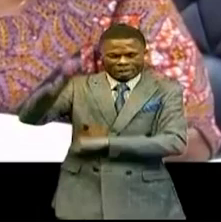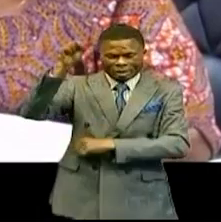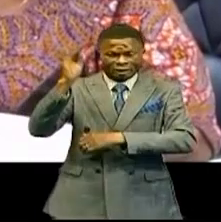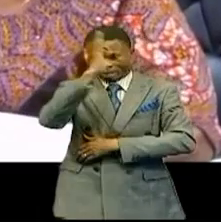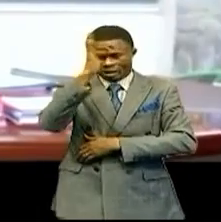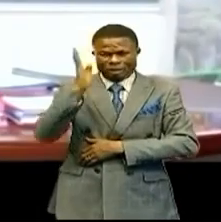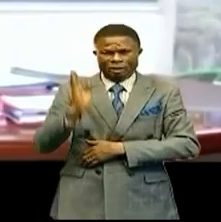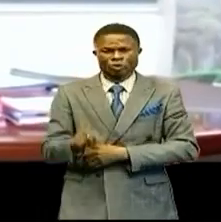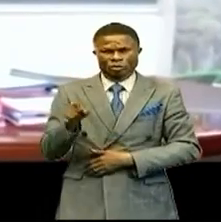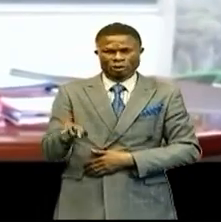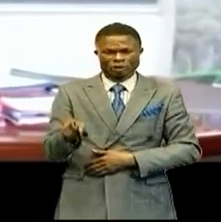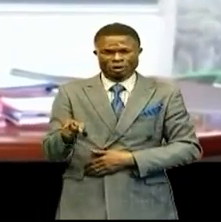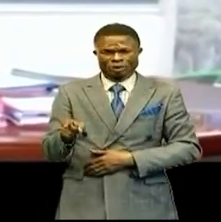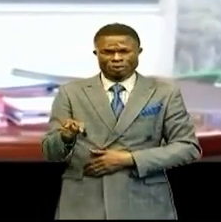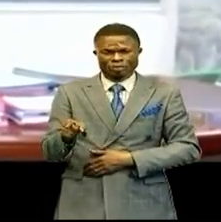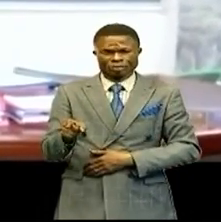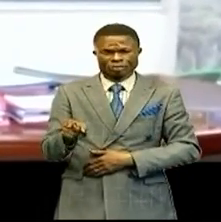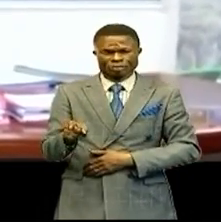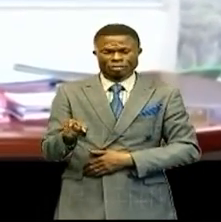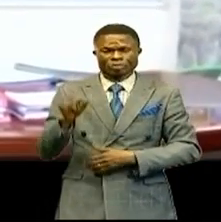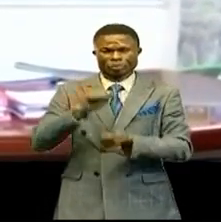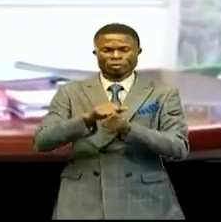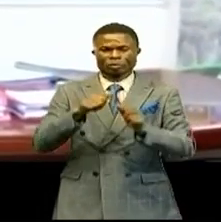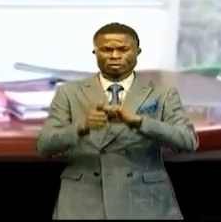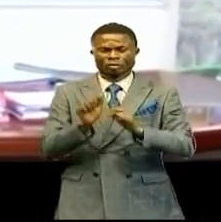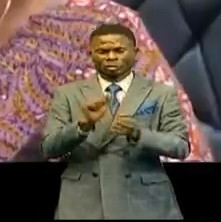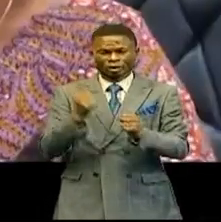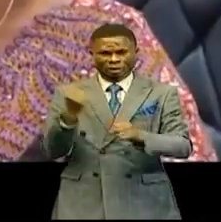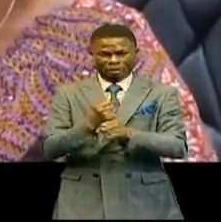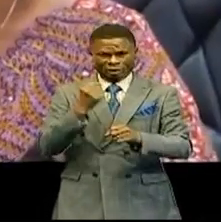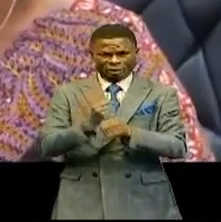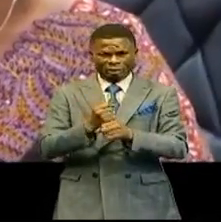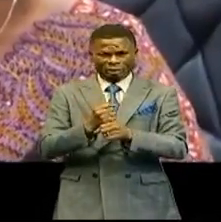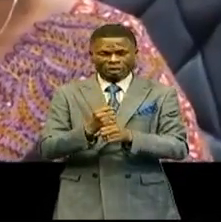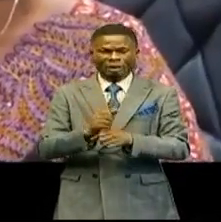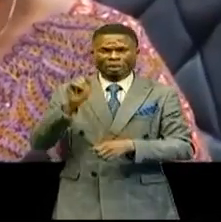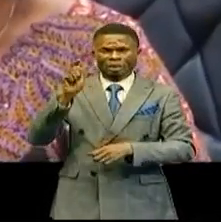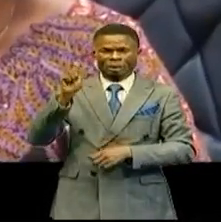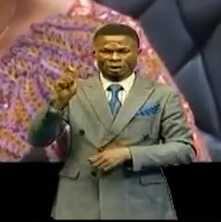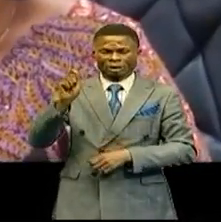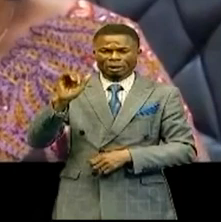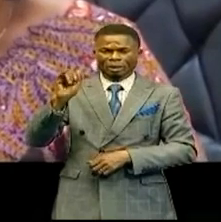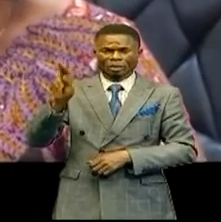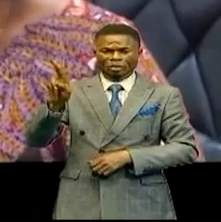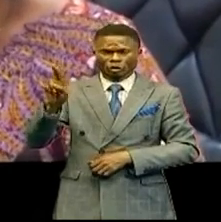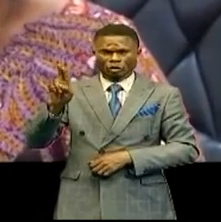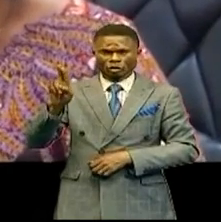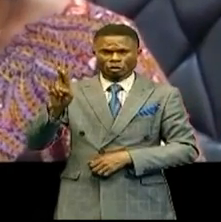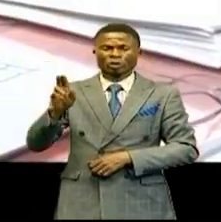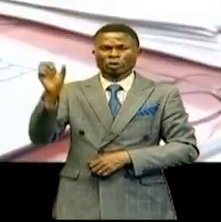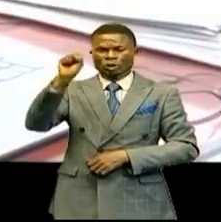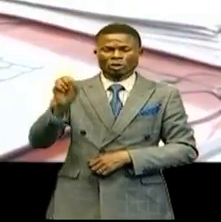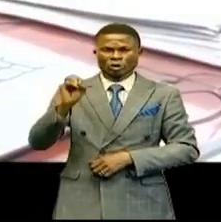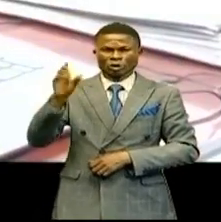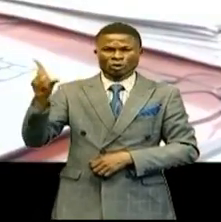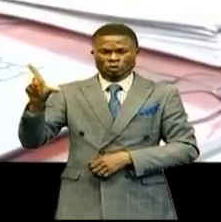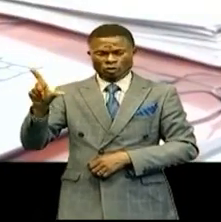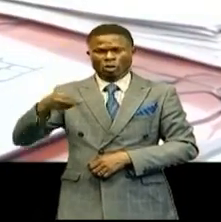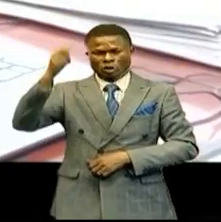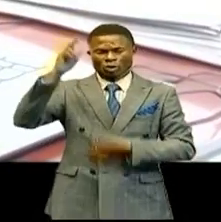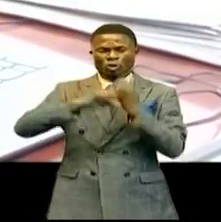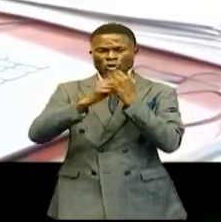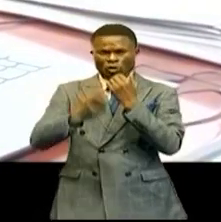terroristes. Dans les secteurs opérationnels des Litouri, Sokola de Nord Kivu et Sokola un Grand